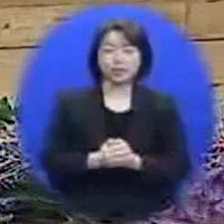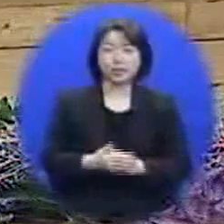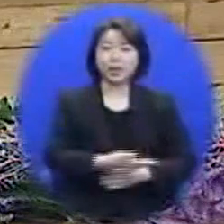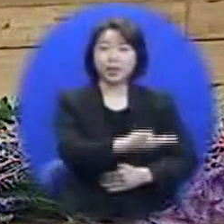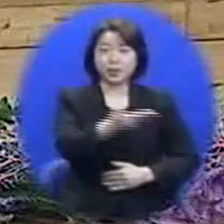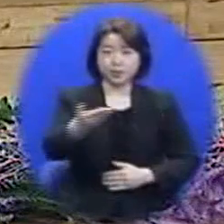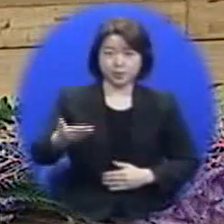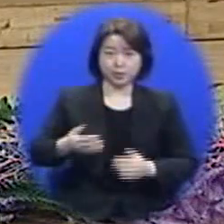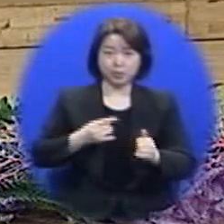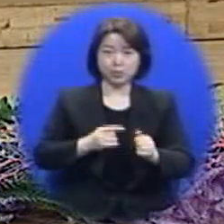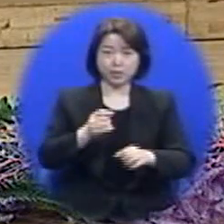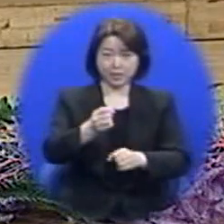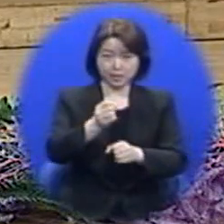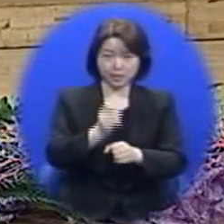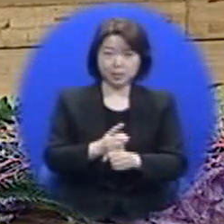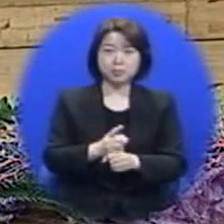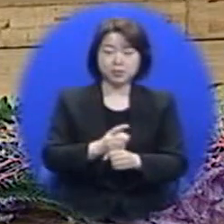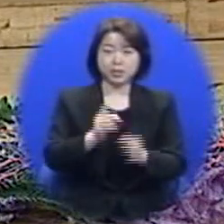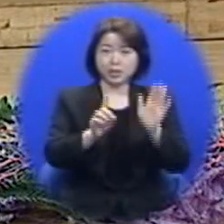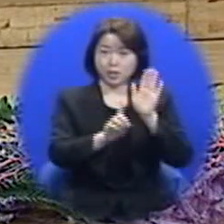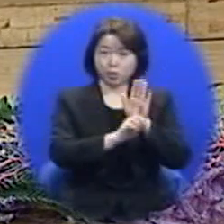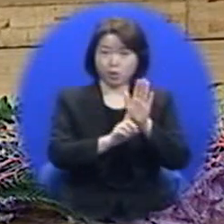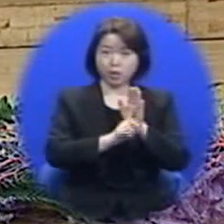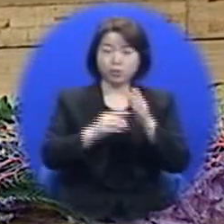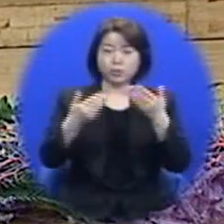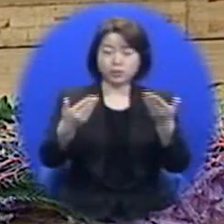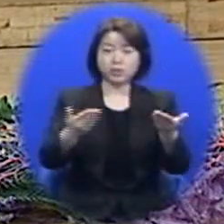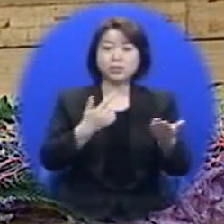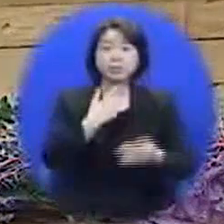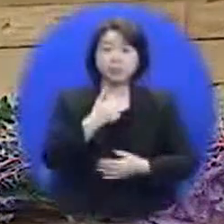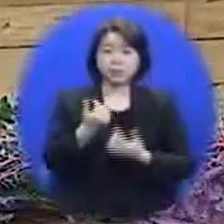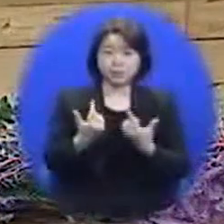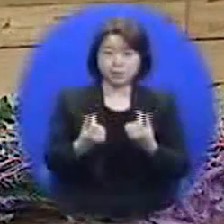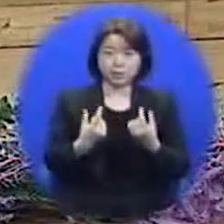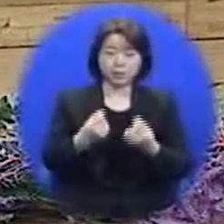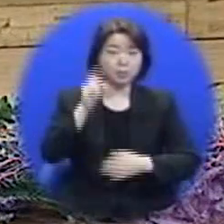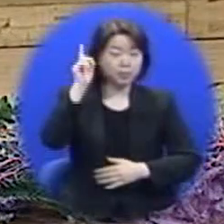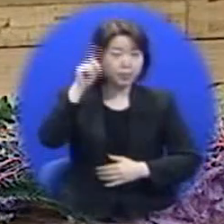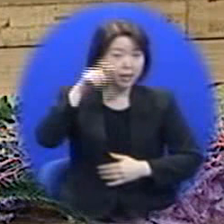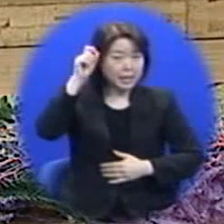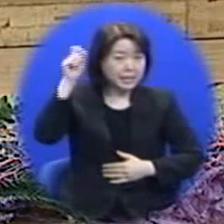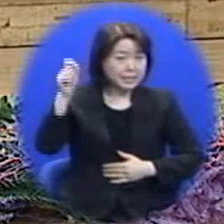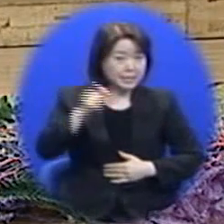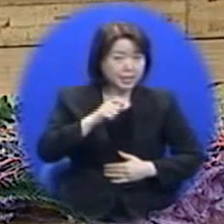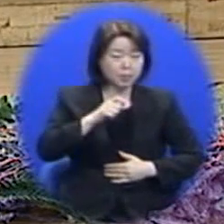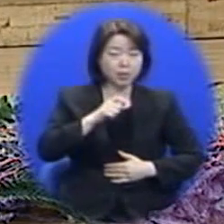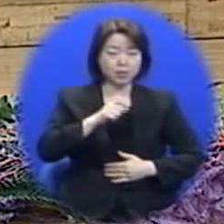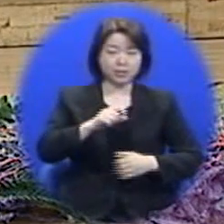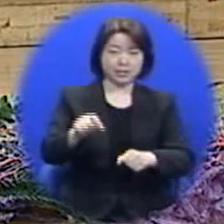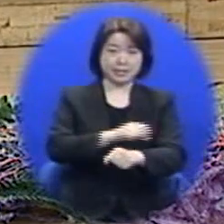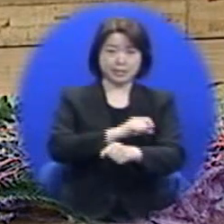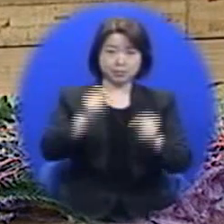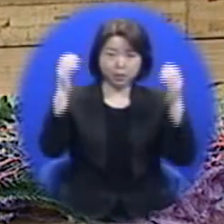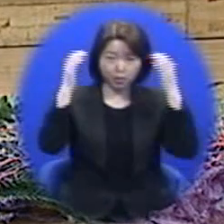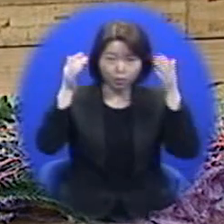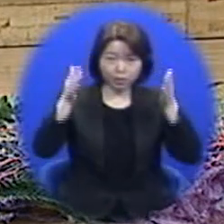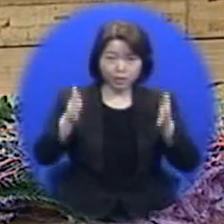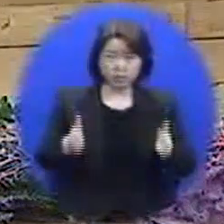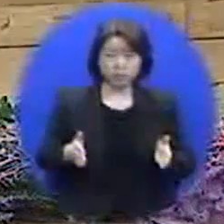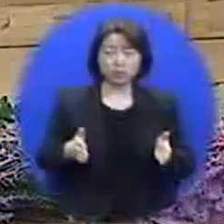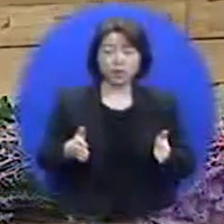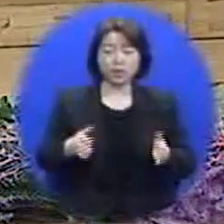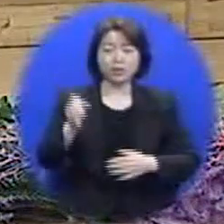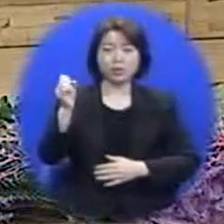이미 광고가 나간 것처럼 아 내일 새벽부터 하는 새벽 특별 고난주간 기도에 그리고